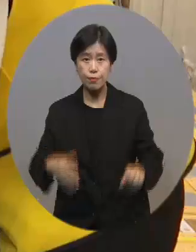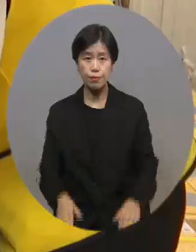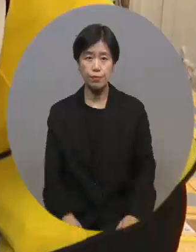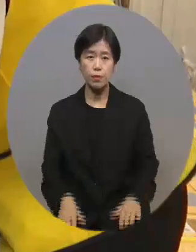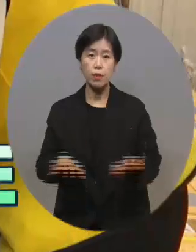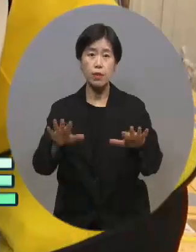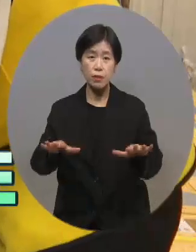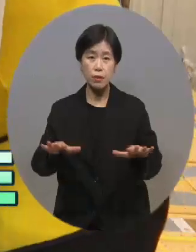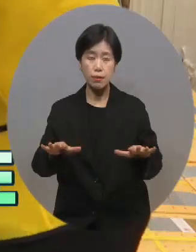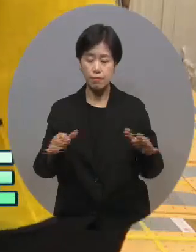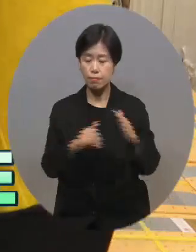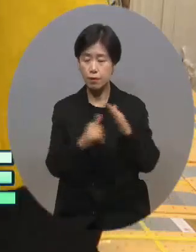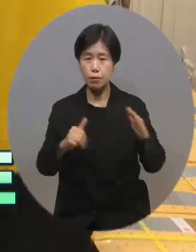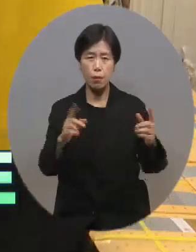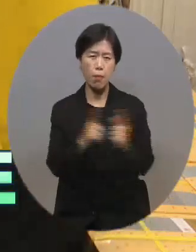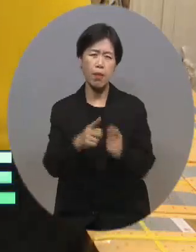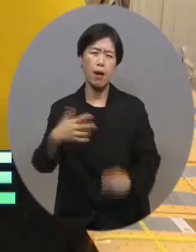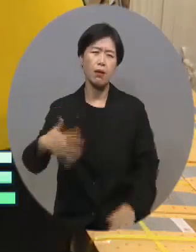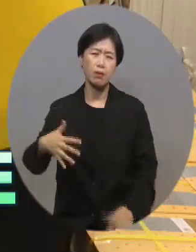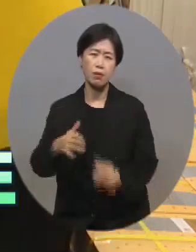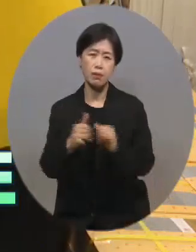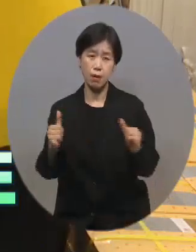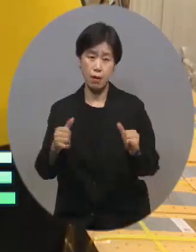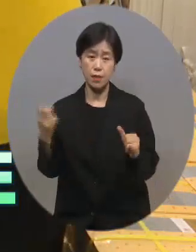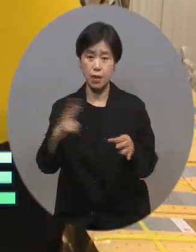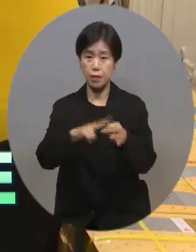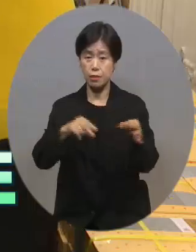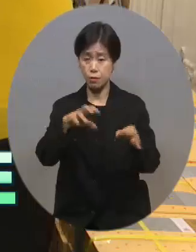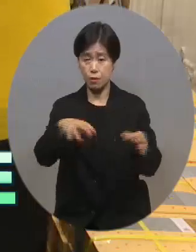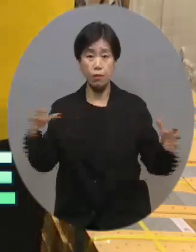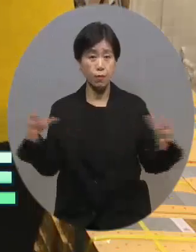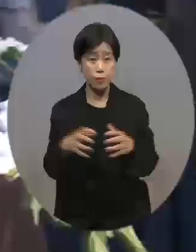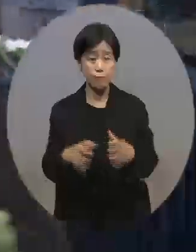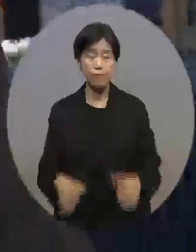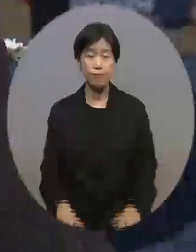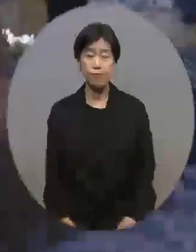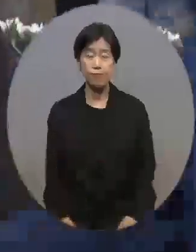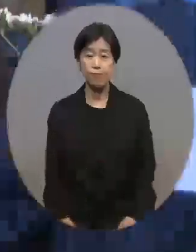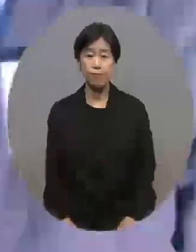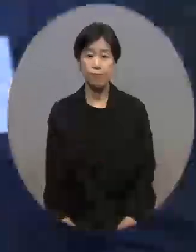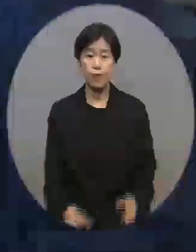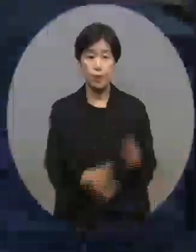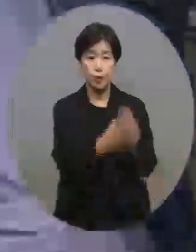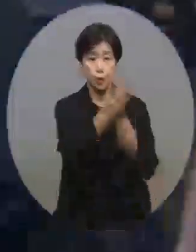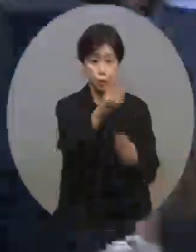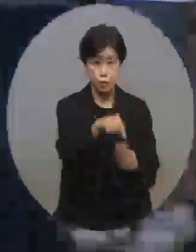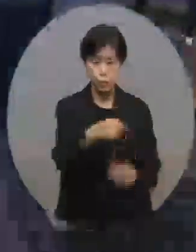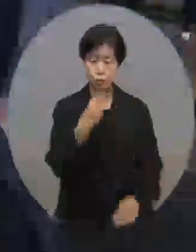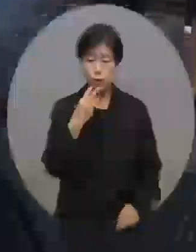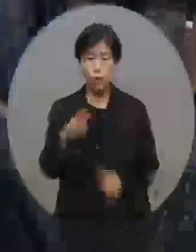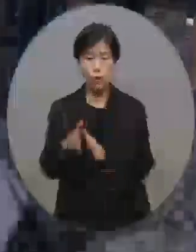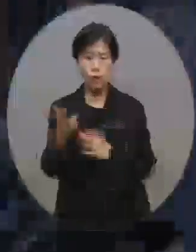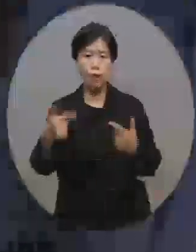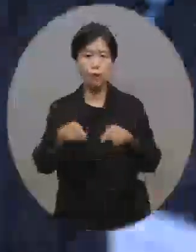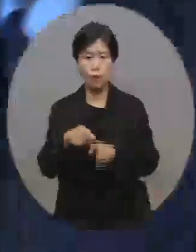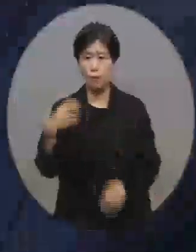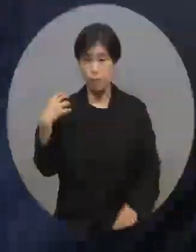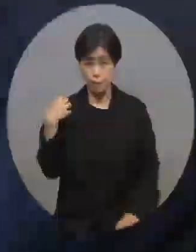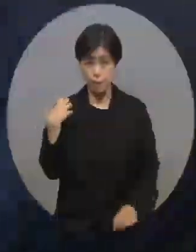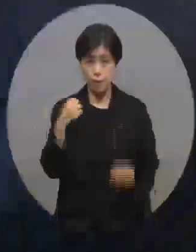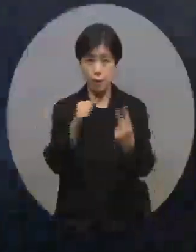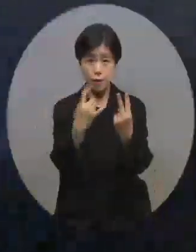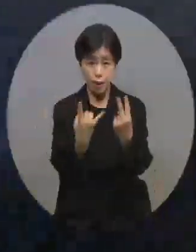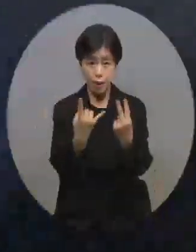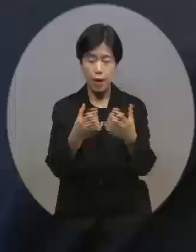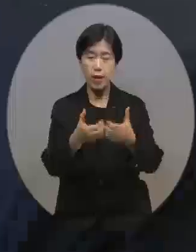가족과 만나지 못한 이산 가족들이 다시 여의도에 모였습니다. 통일부와 서울시가 함께 주최한 제2회 이산 가족의